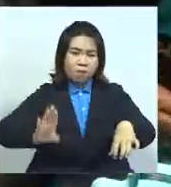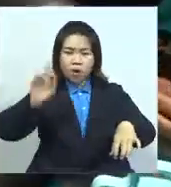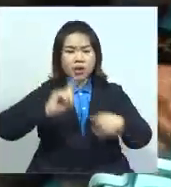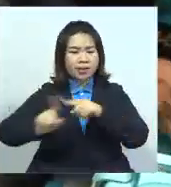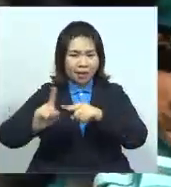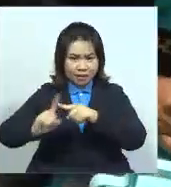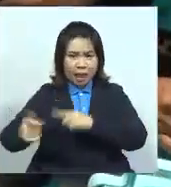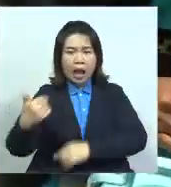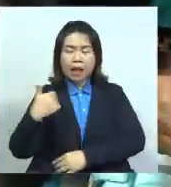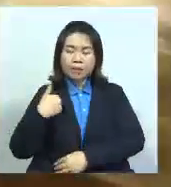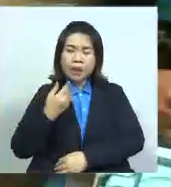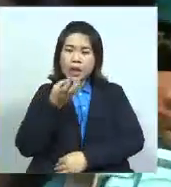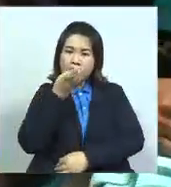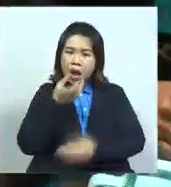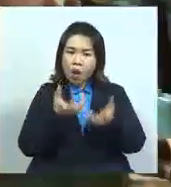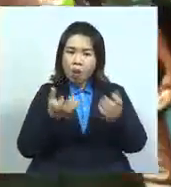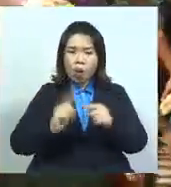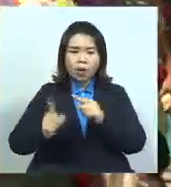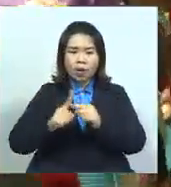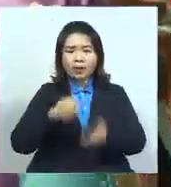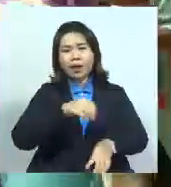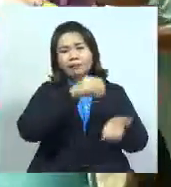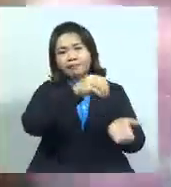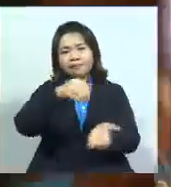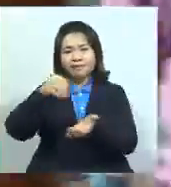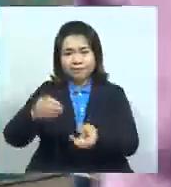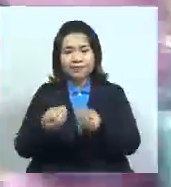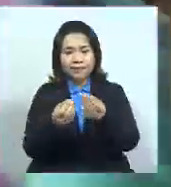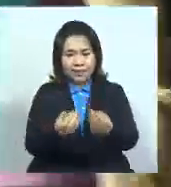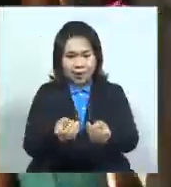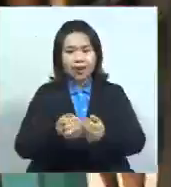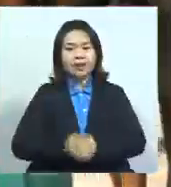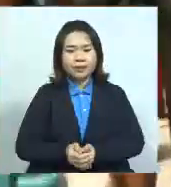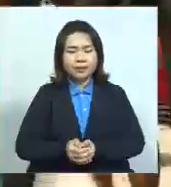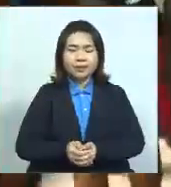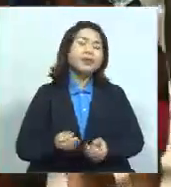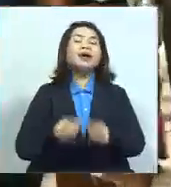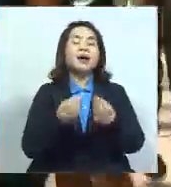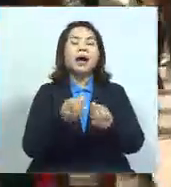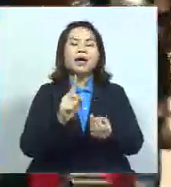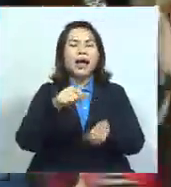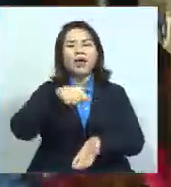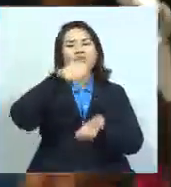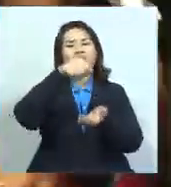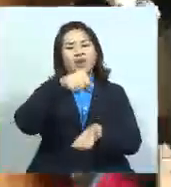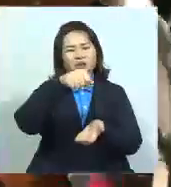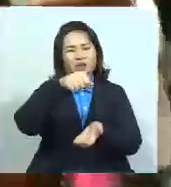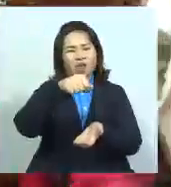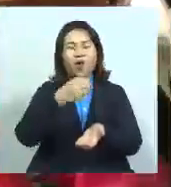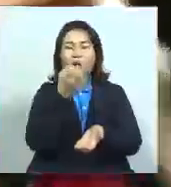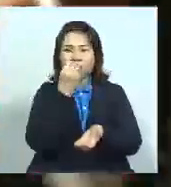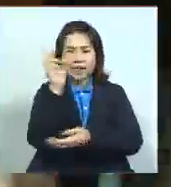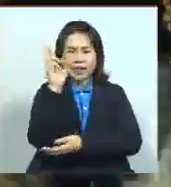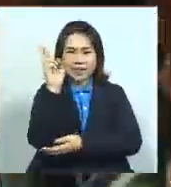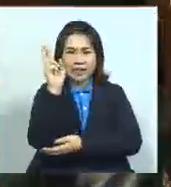ชนค่ะนำอาหารพระราชทานมามอบให้แก่ผู้เดินทางที่สถานีรถไฟหัวลำโพงมอบให้ในรูปแบบนี้นะคะปิ่นโตอาหารก